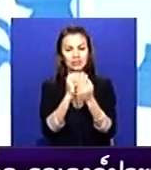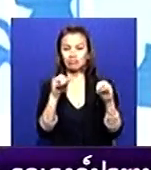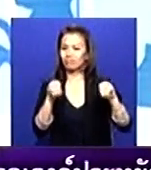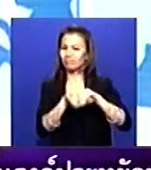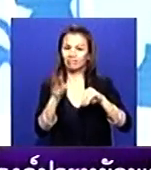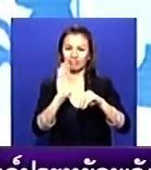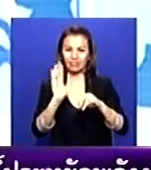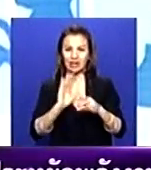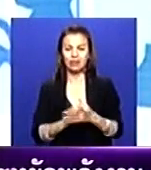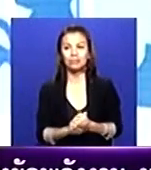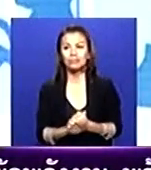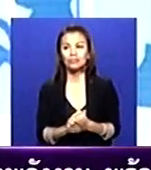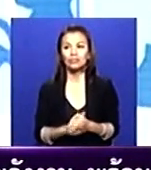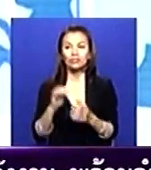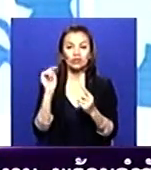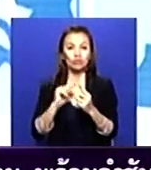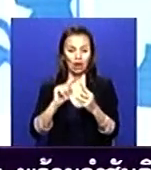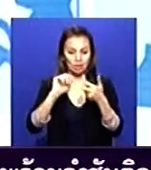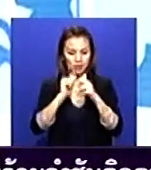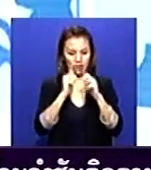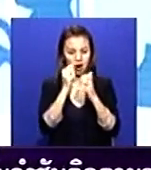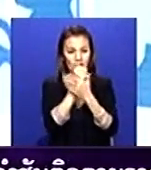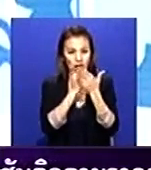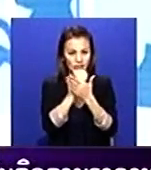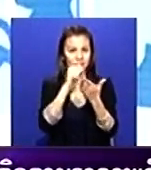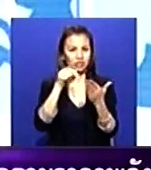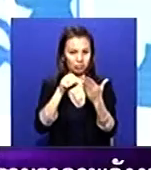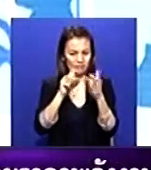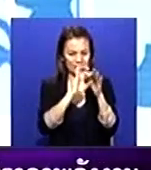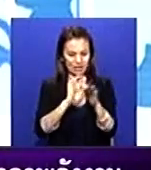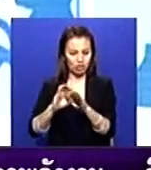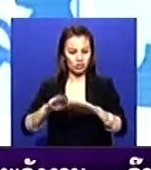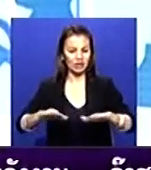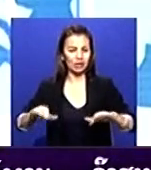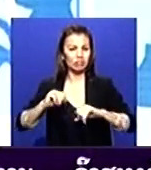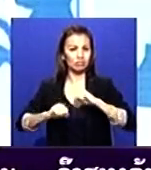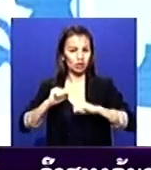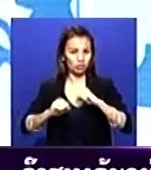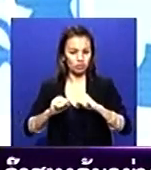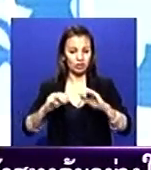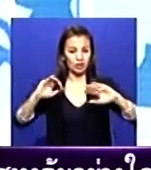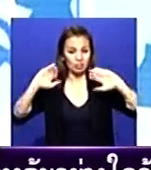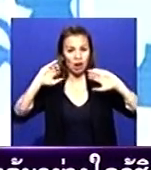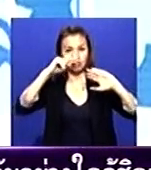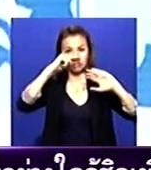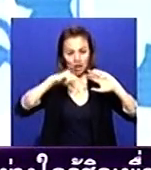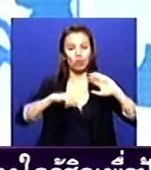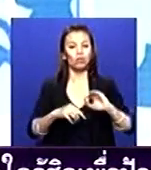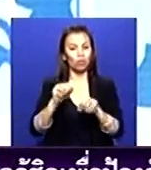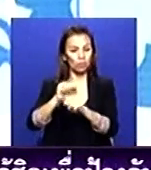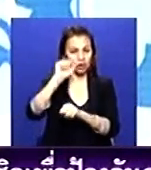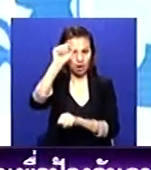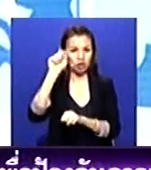งการคนแคร์เกิดขึ้นเนื่องจากปัญหายาเสพติดที่ลุกลามมาสู่เยาวชนที่รัฐบาลประกาศเป็นวาระแห่งชาติบูรณาการให้ทุกฝ่าย